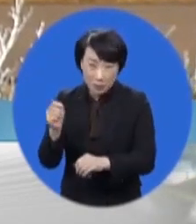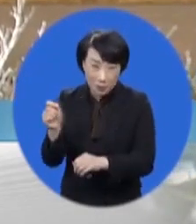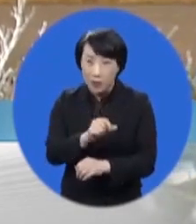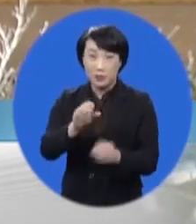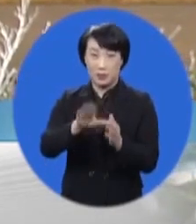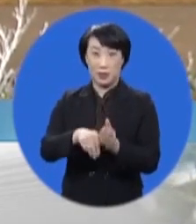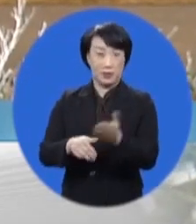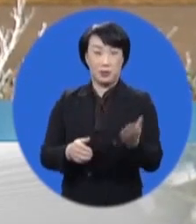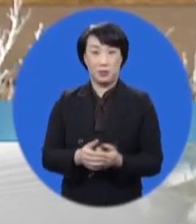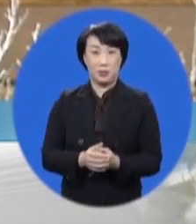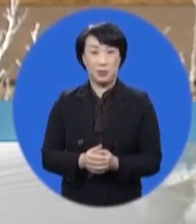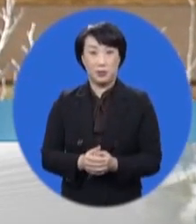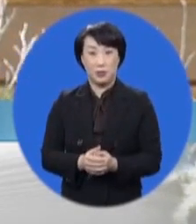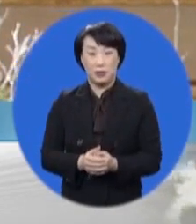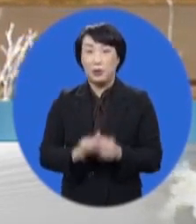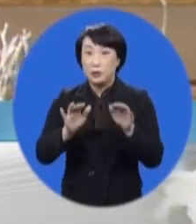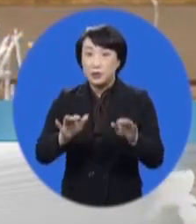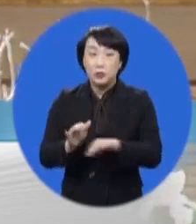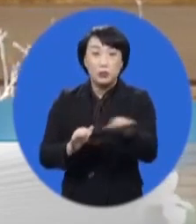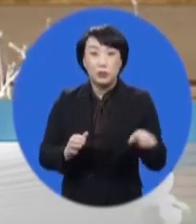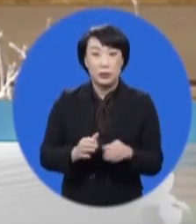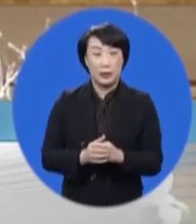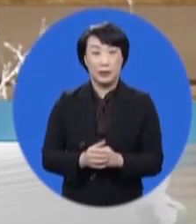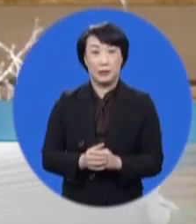시대냐. 그러니까 지금 우리가